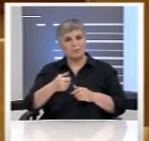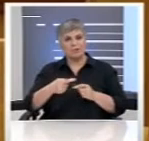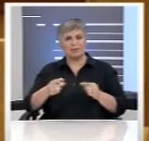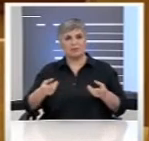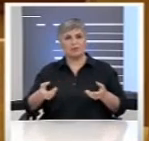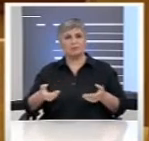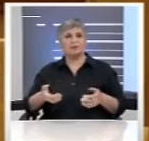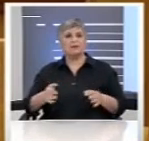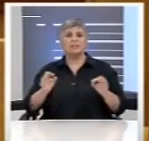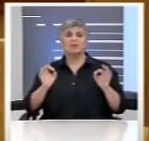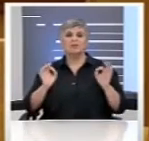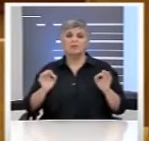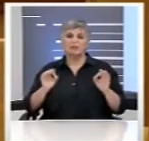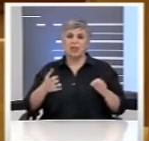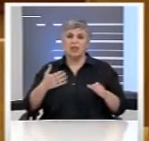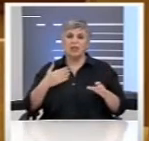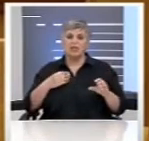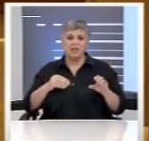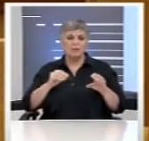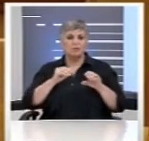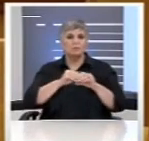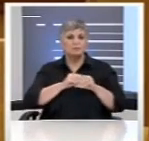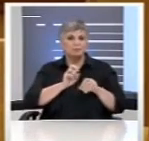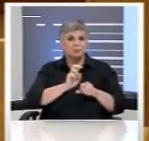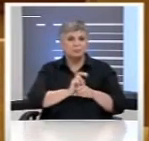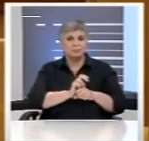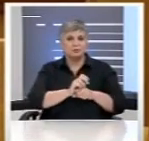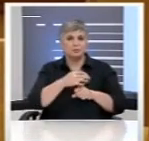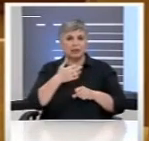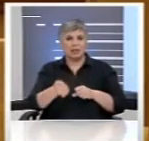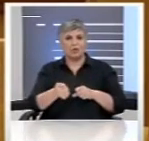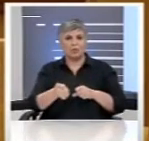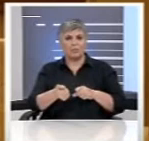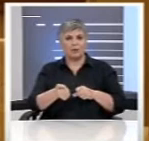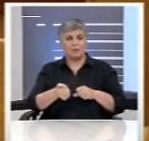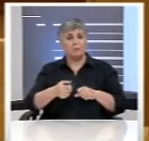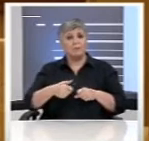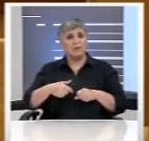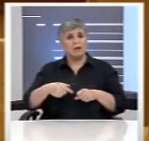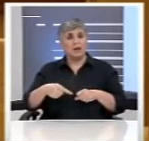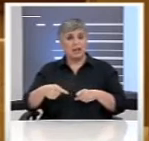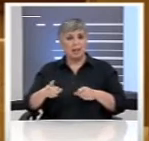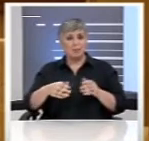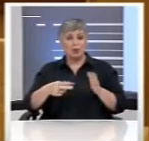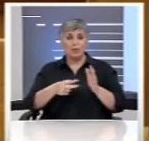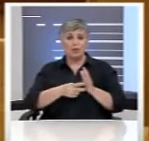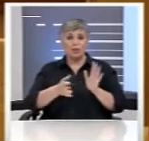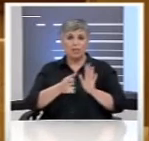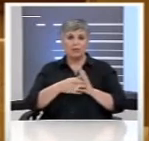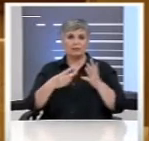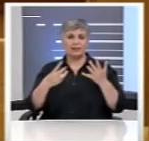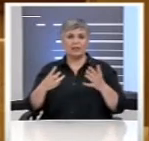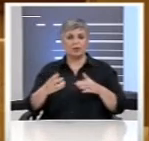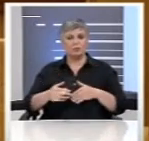χαμηλούς στόχους πρωτογενών πλεονασμάτων αμέσως μετά το τέλος του προγράμματος, από το 2018 και μετά.